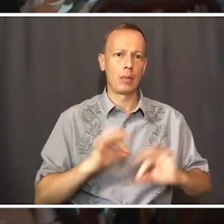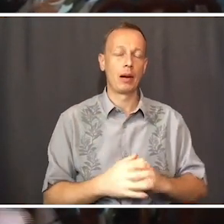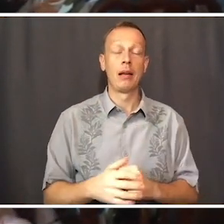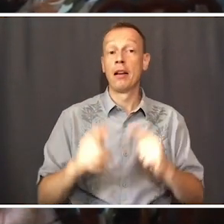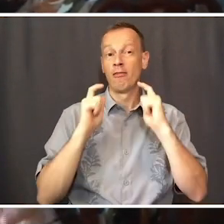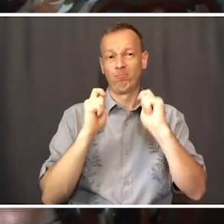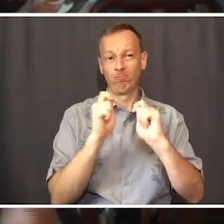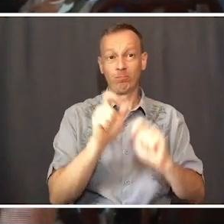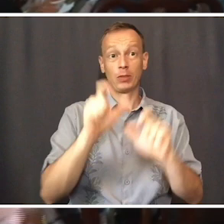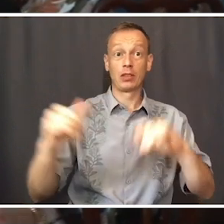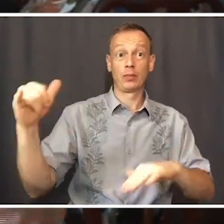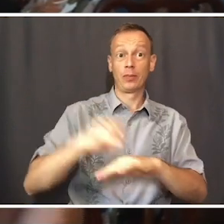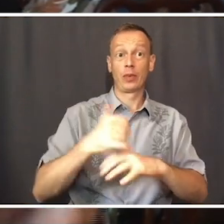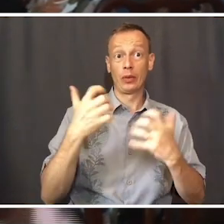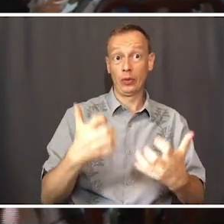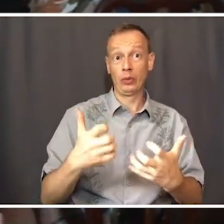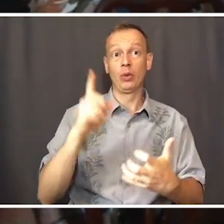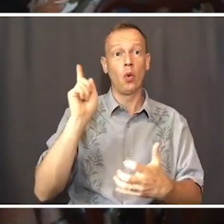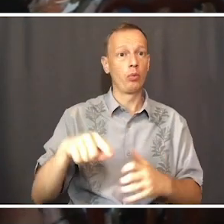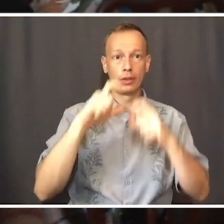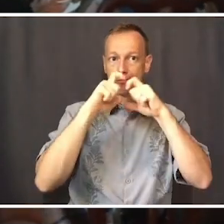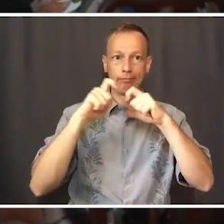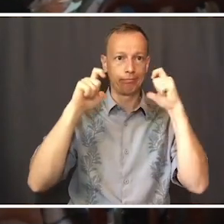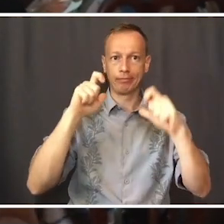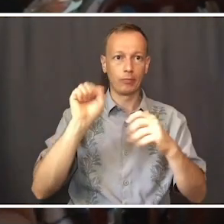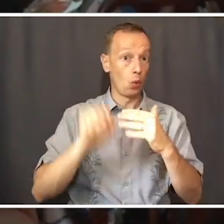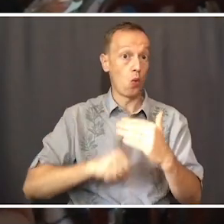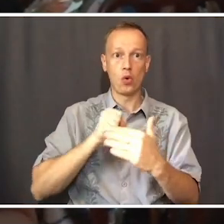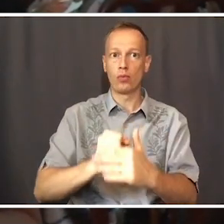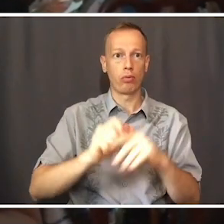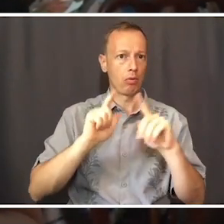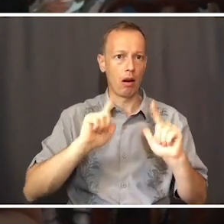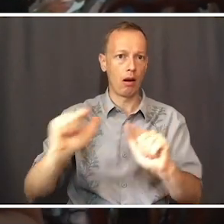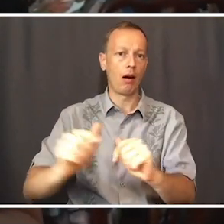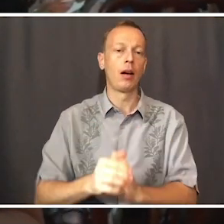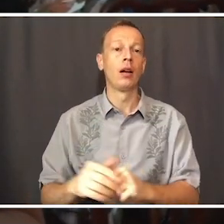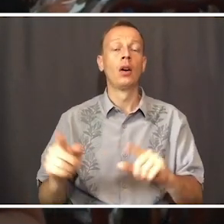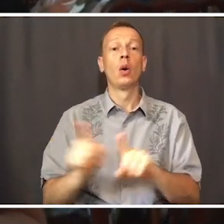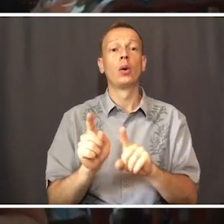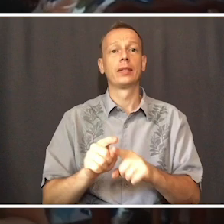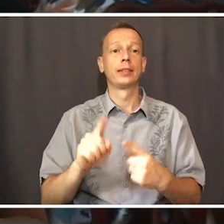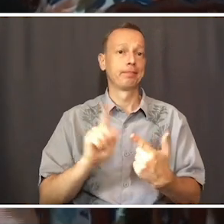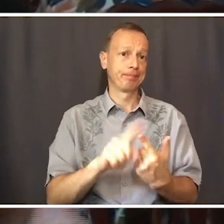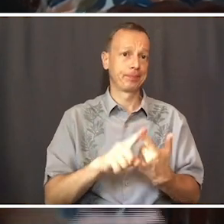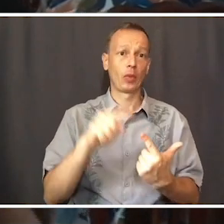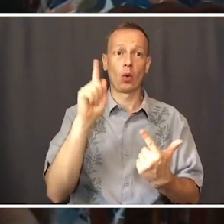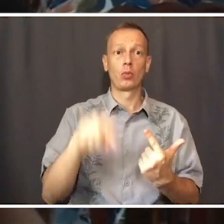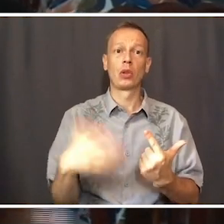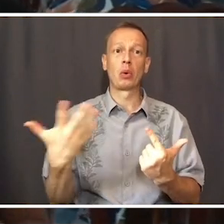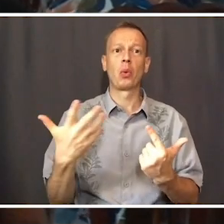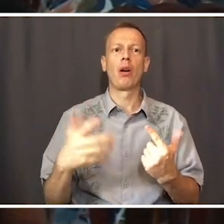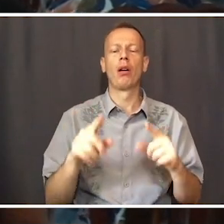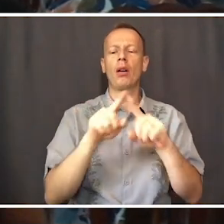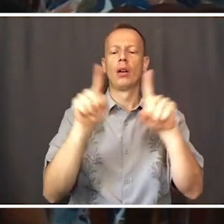seront obligés de porter le masque tout au long de leur séjour. Ils seront obligés aussi de remplir une sorte